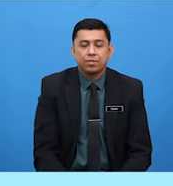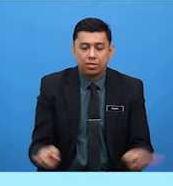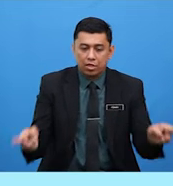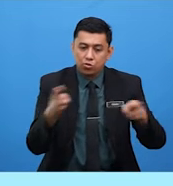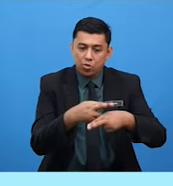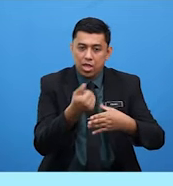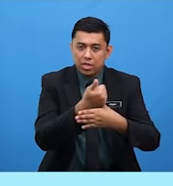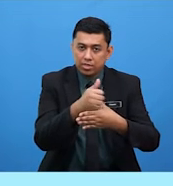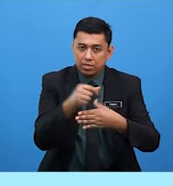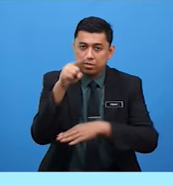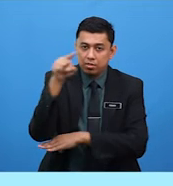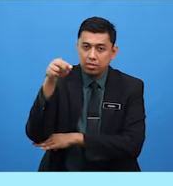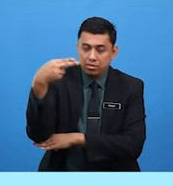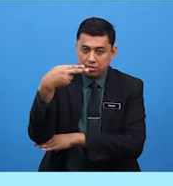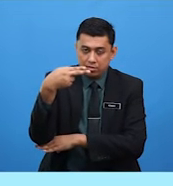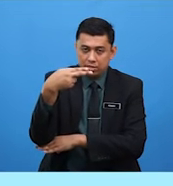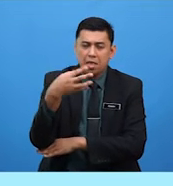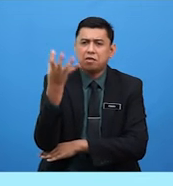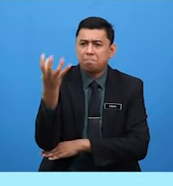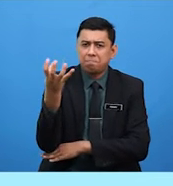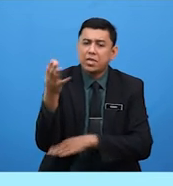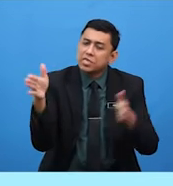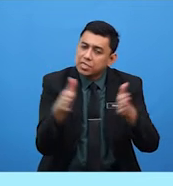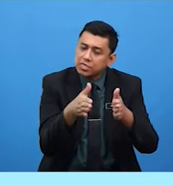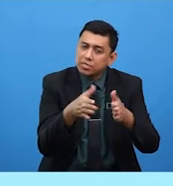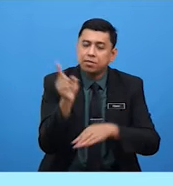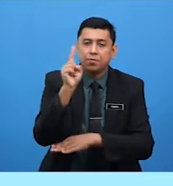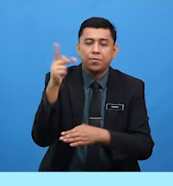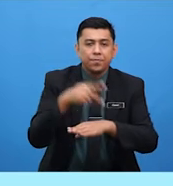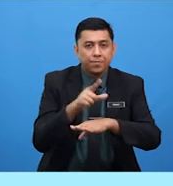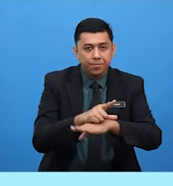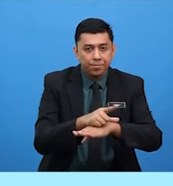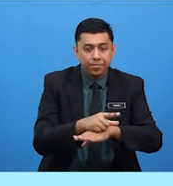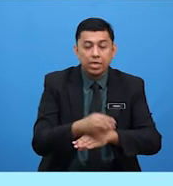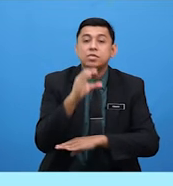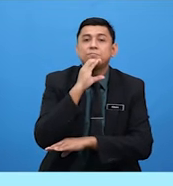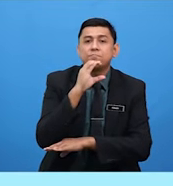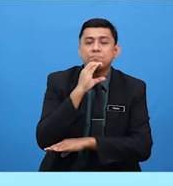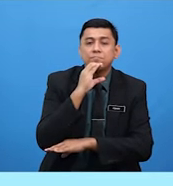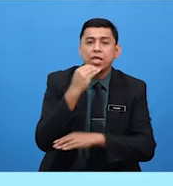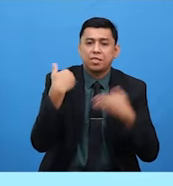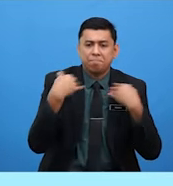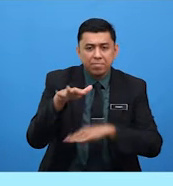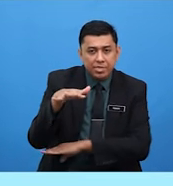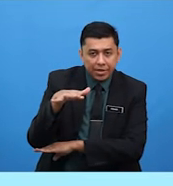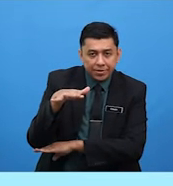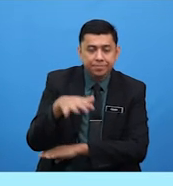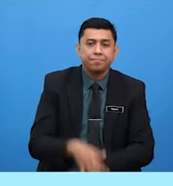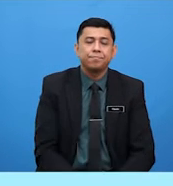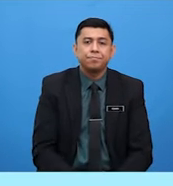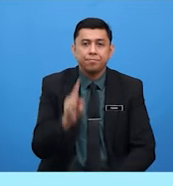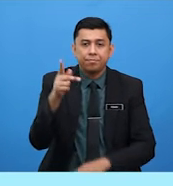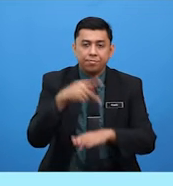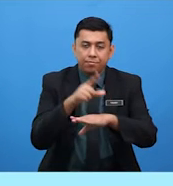antara zarah untuk pepejal adalah kecil, manakala untuk cecair adalah sederhana,